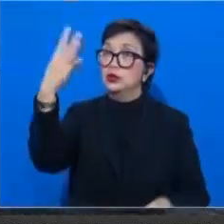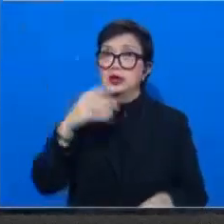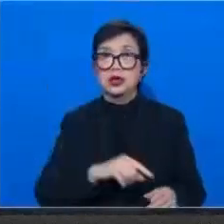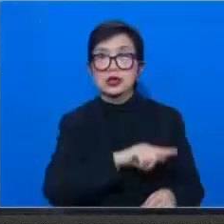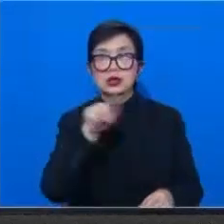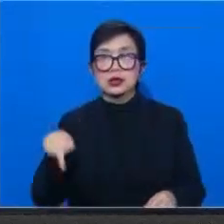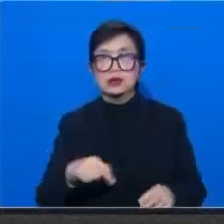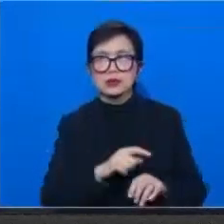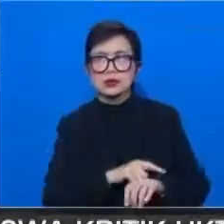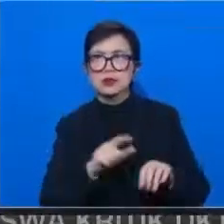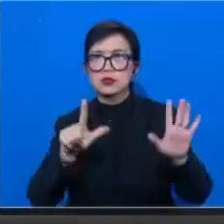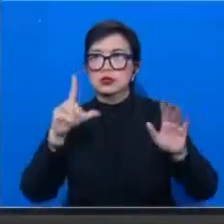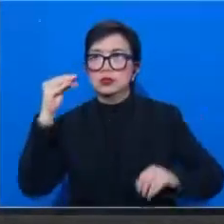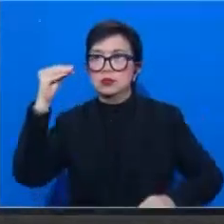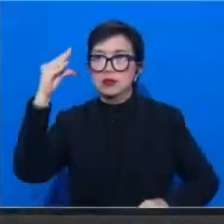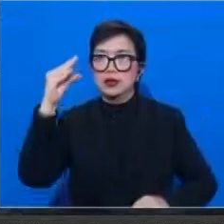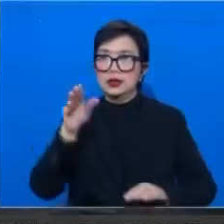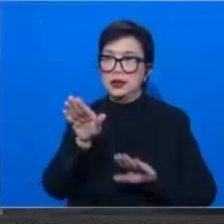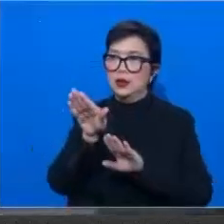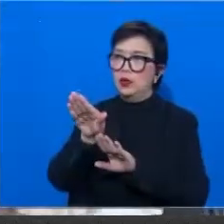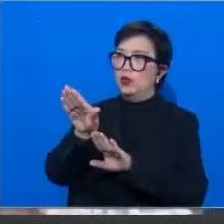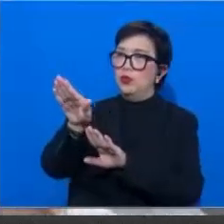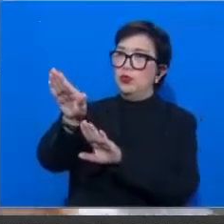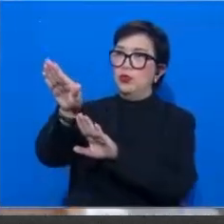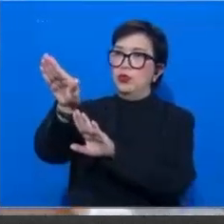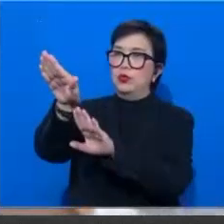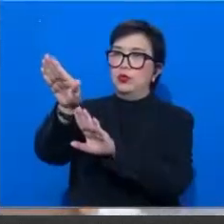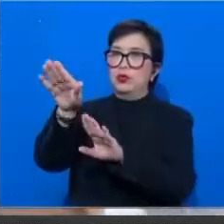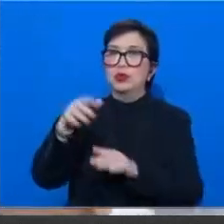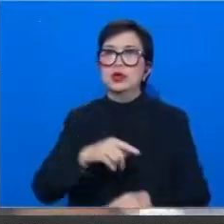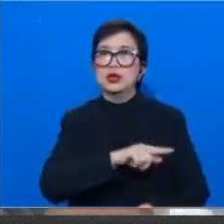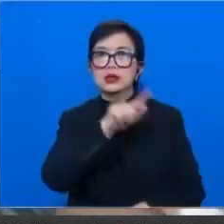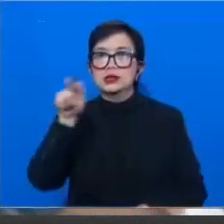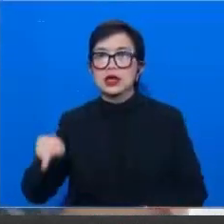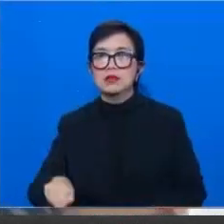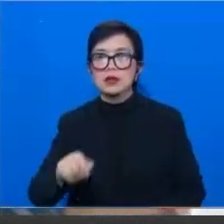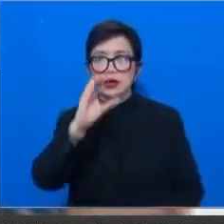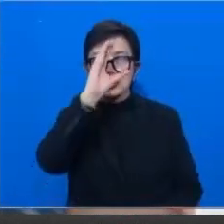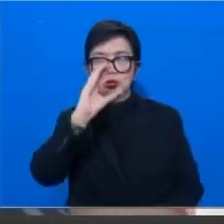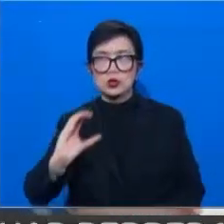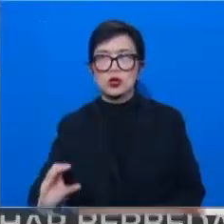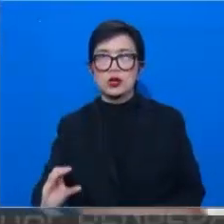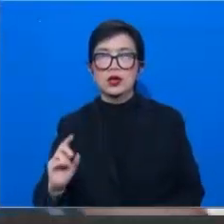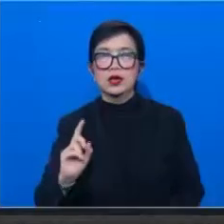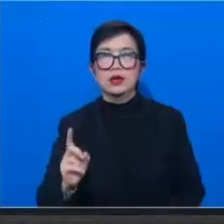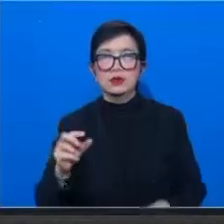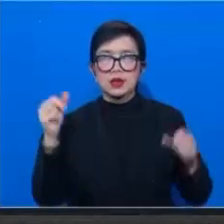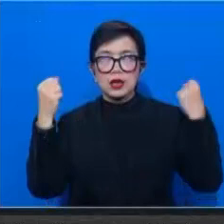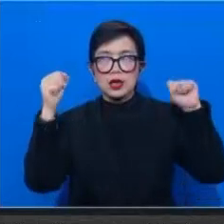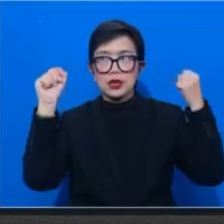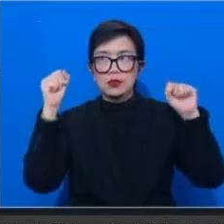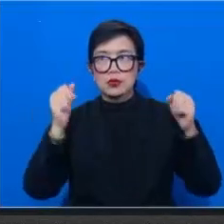pagi. Diperkirakan puncak kepadatan arus wisata akan terus membeludak hingga sore nanti lantaran libur panjang Isa